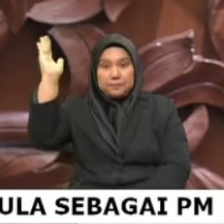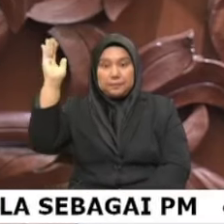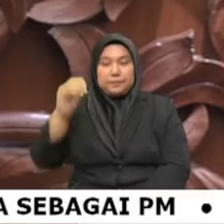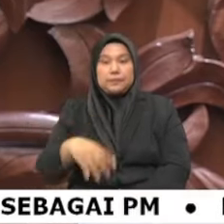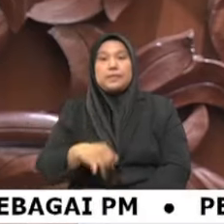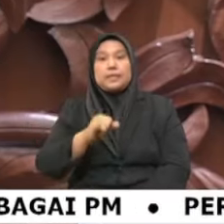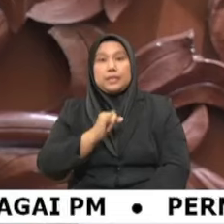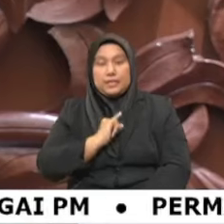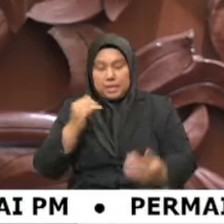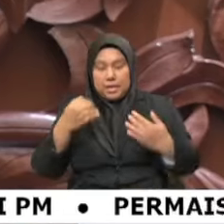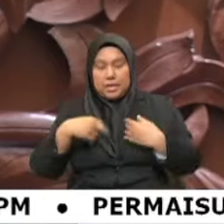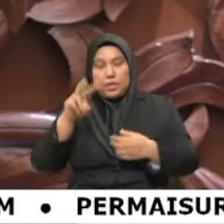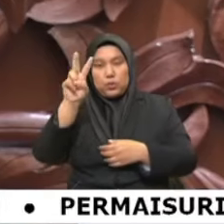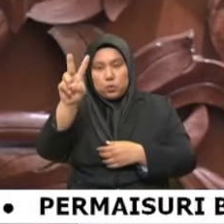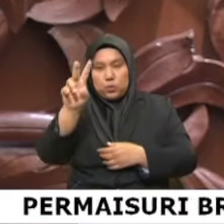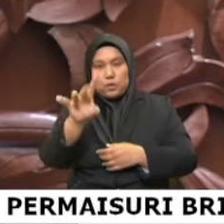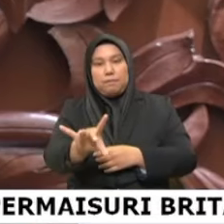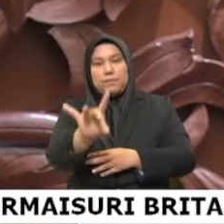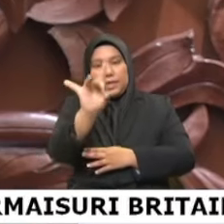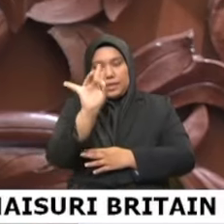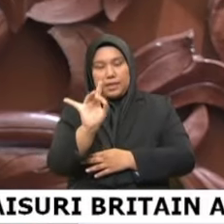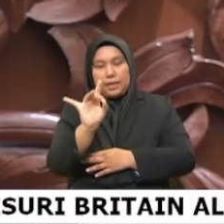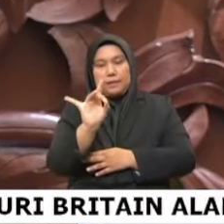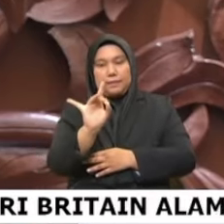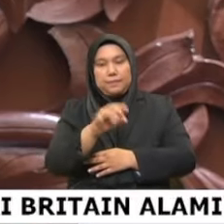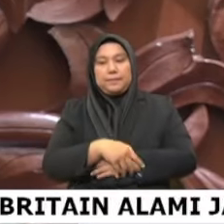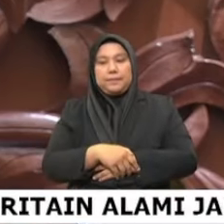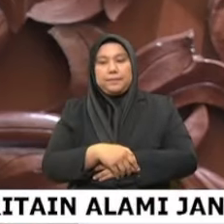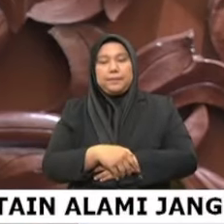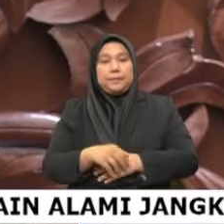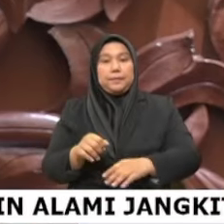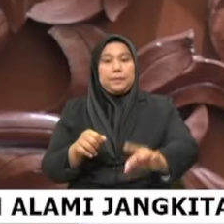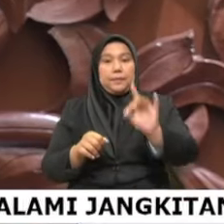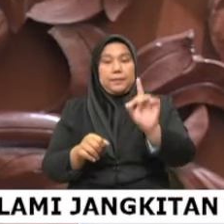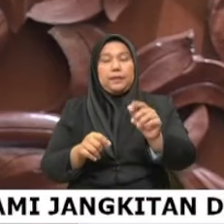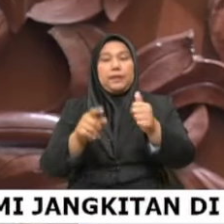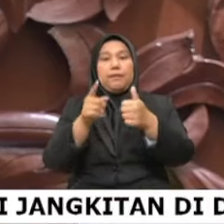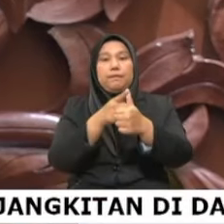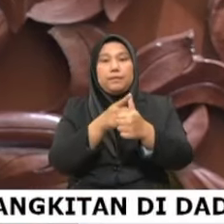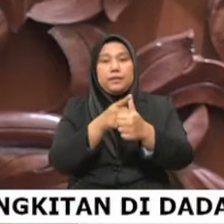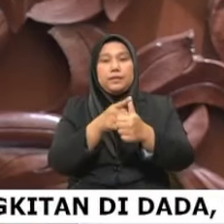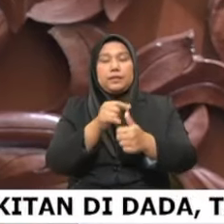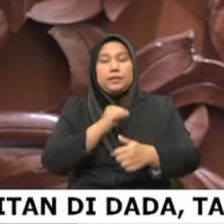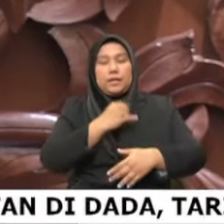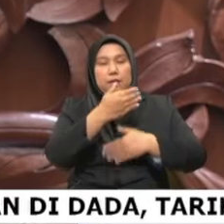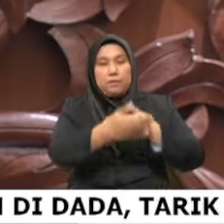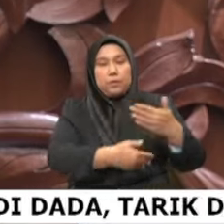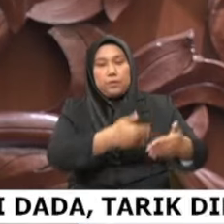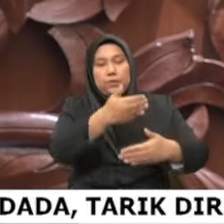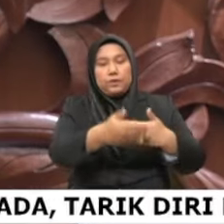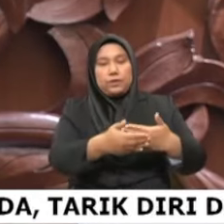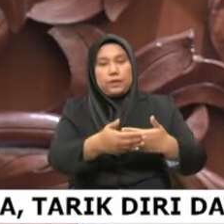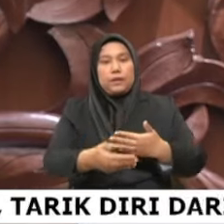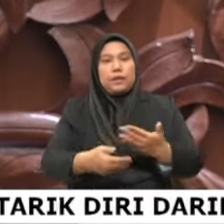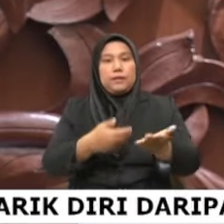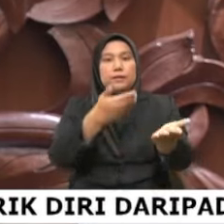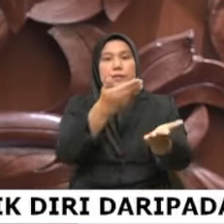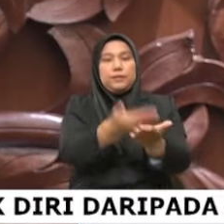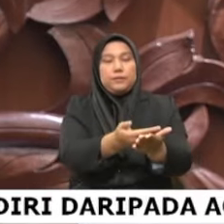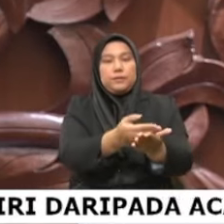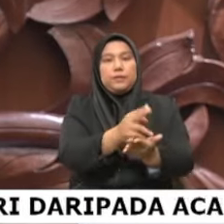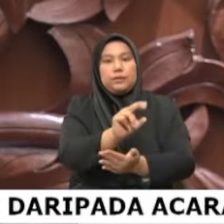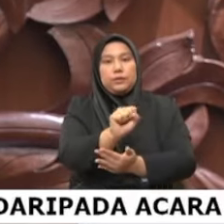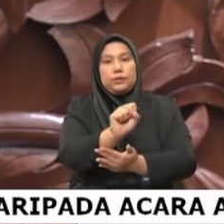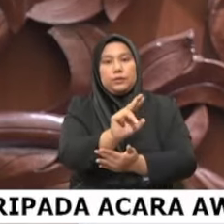dua option. Option pertama ialah saya proseskan apa-apa usul yang dikemukakan